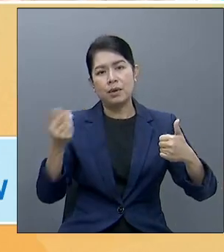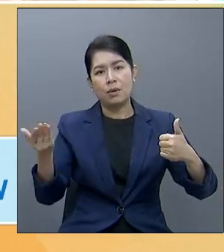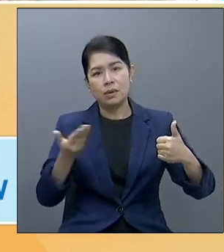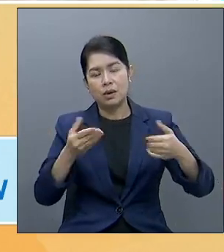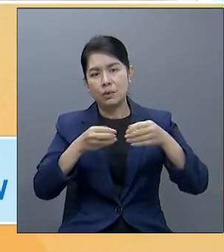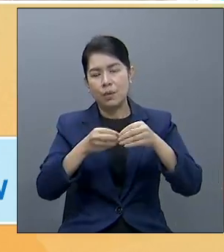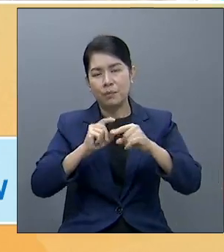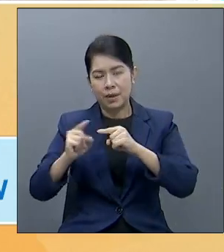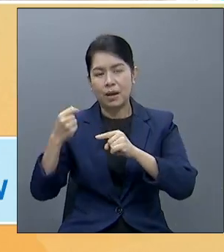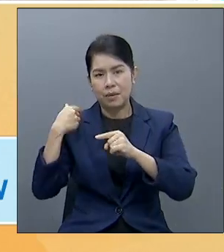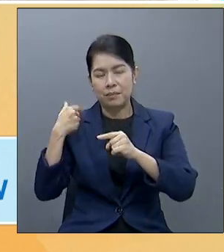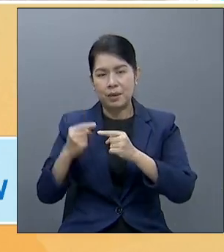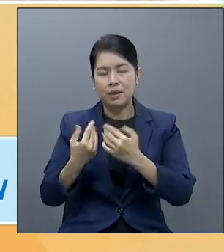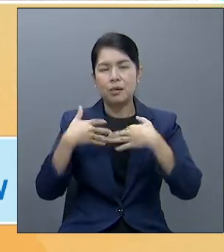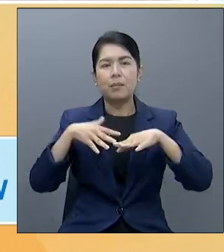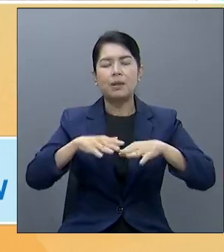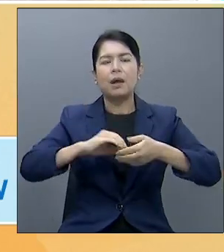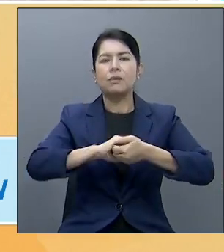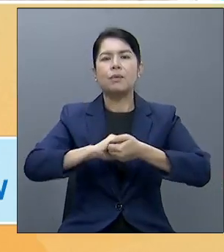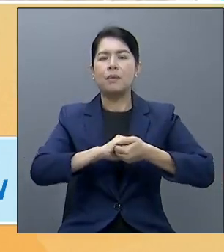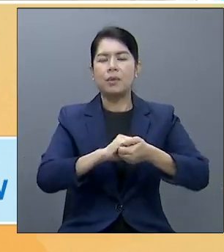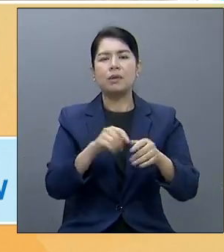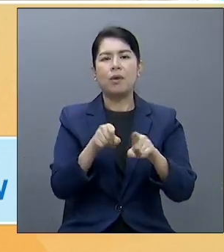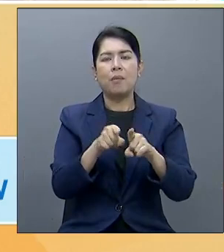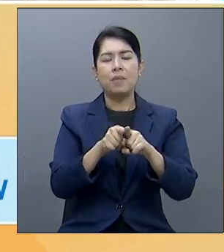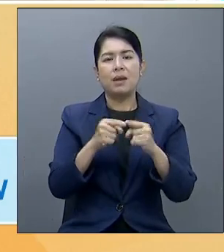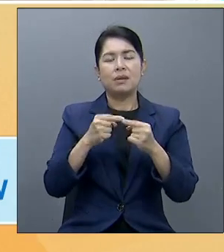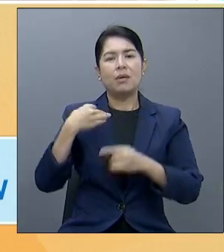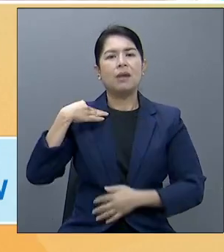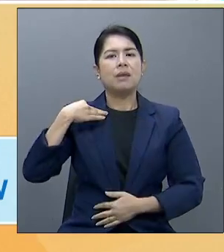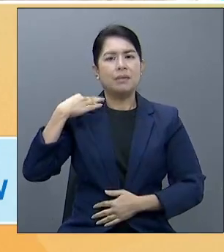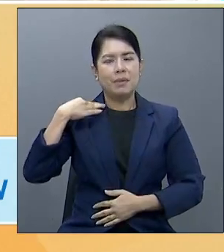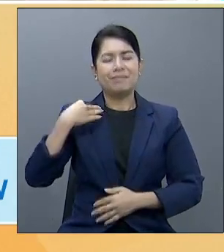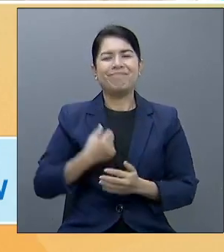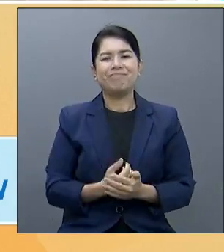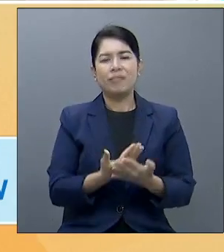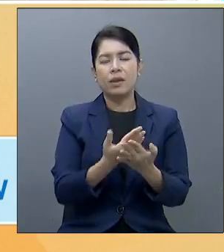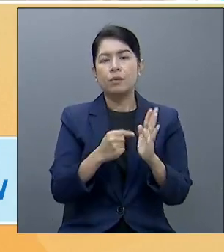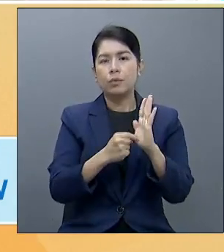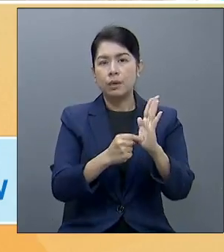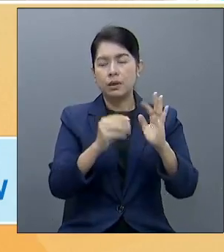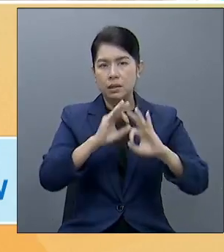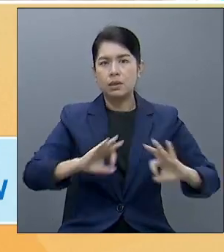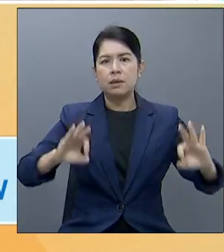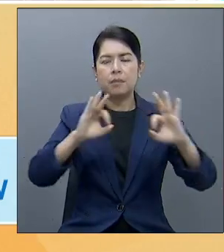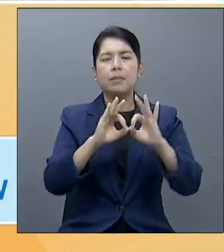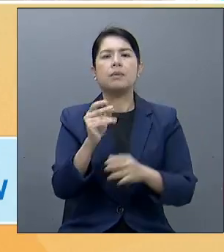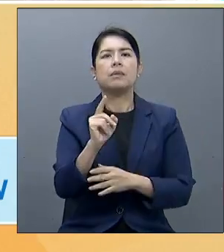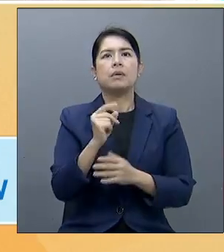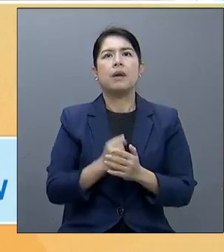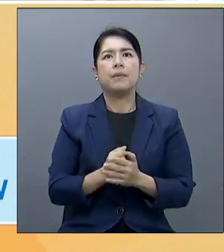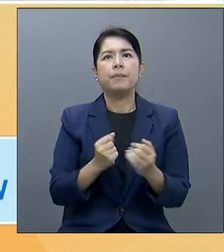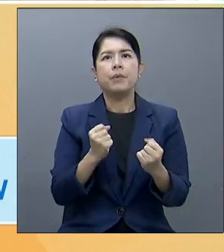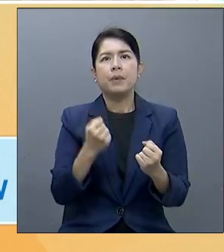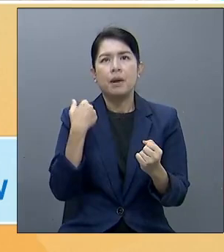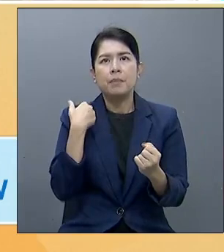เป็นจิตอาสานะคะเข้ามาร่วมกันในการที่เป็นภายใต้โครงการครอบครัวยิ้มค่ะเดียวกันโมเดลที่น่าสนใจคือโมเดลที่พยาแมงล